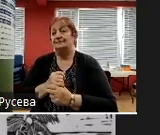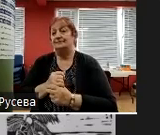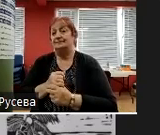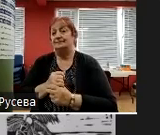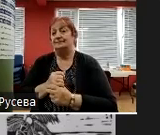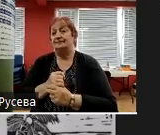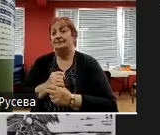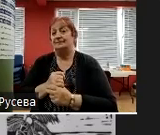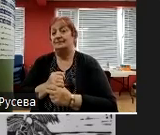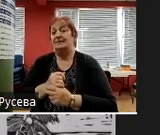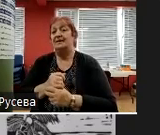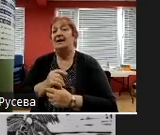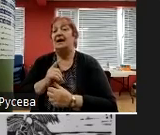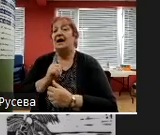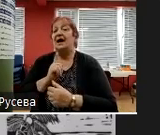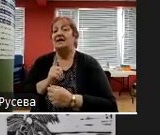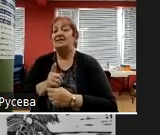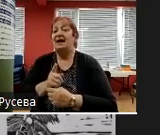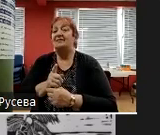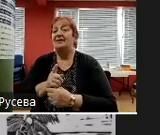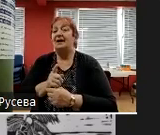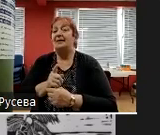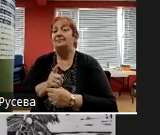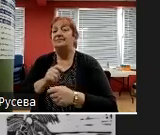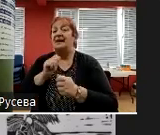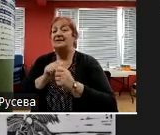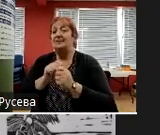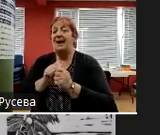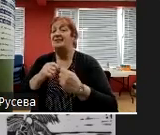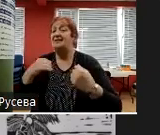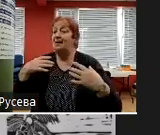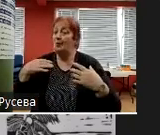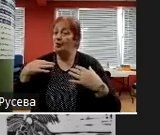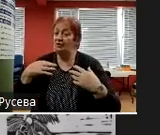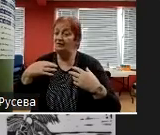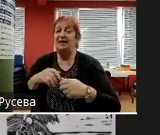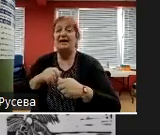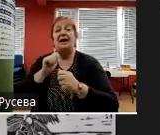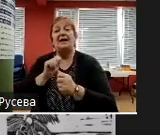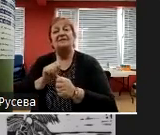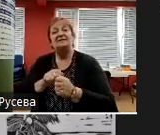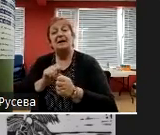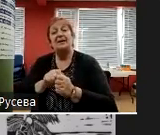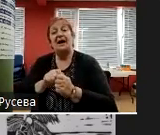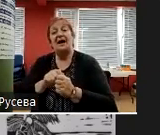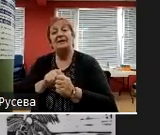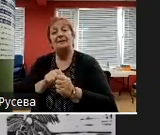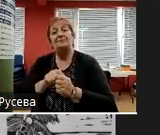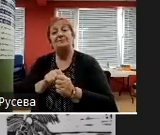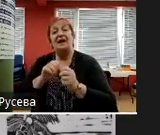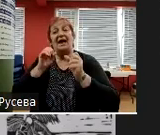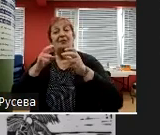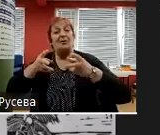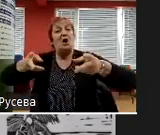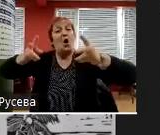Освен това, трябва да се правят достатъчно почивки, да се прави събира информация за